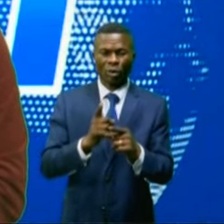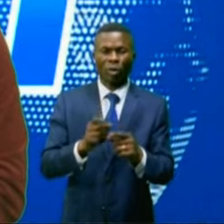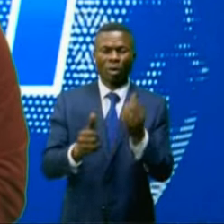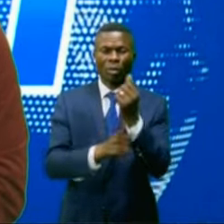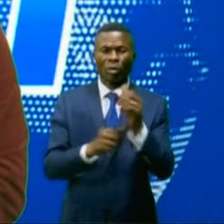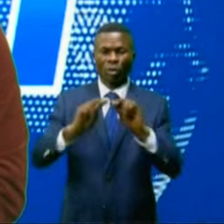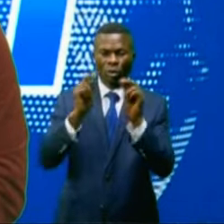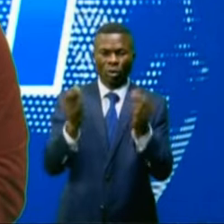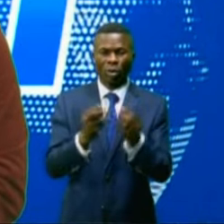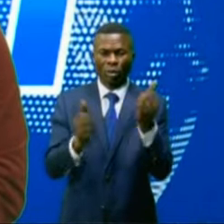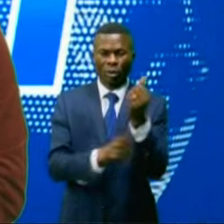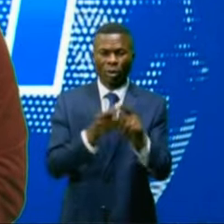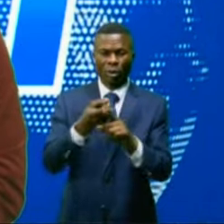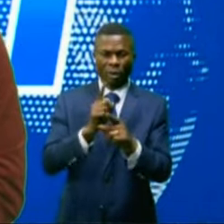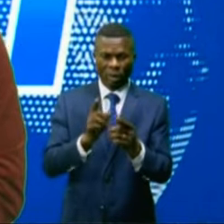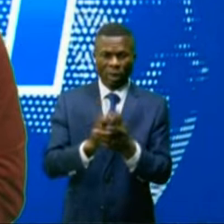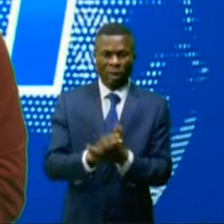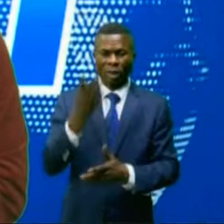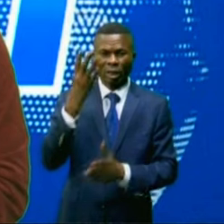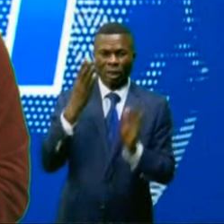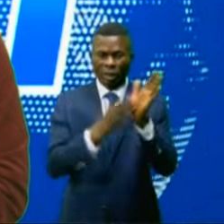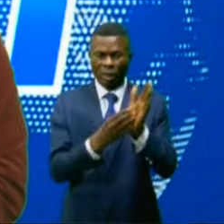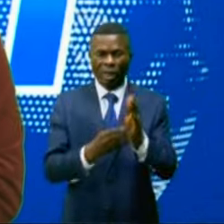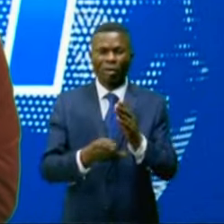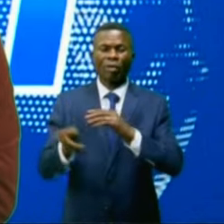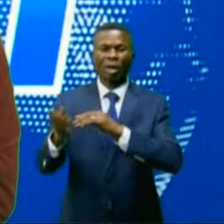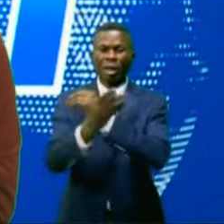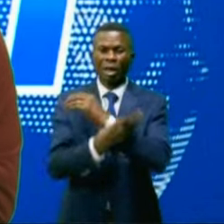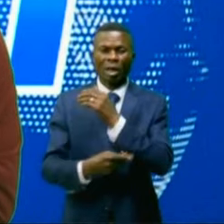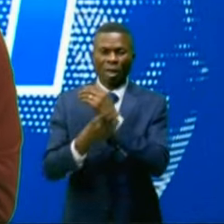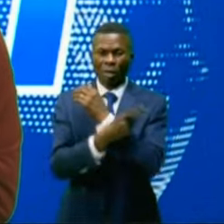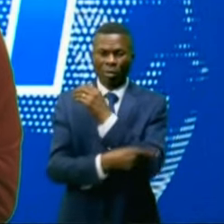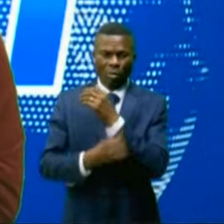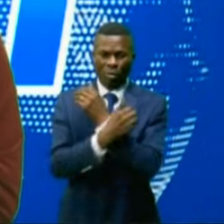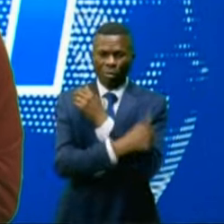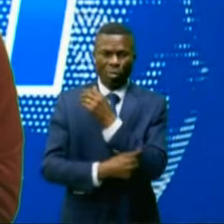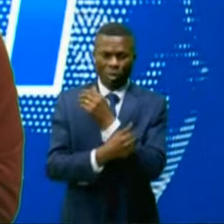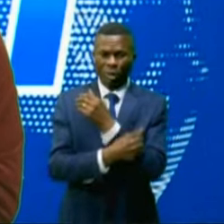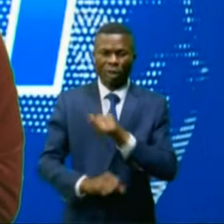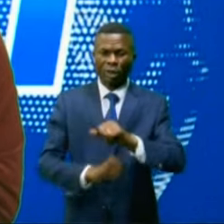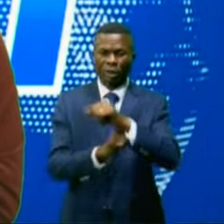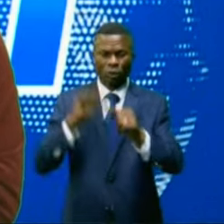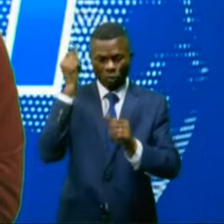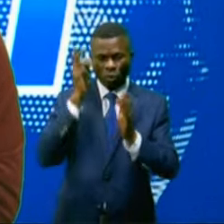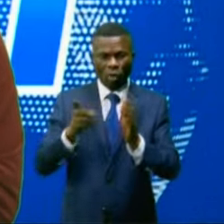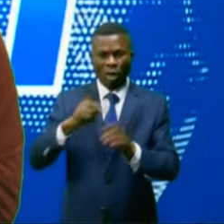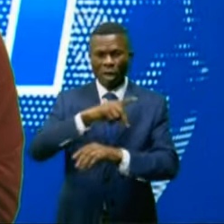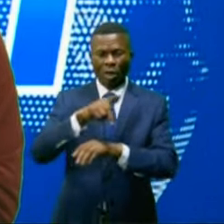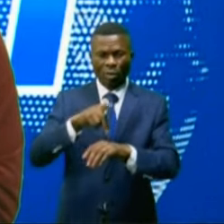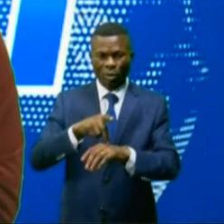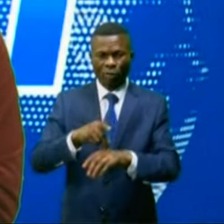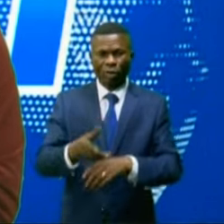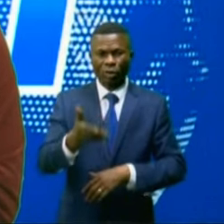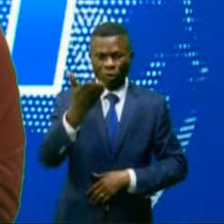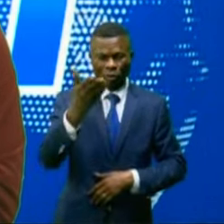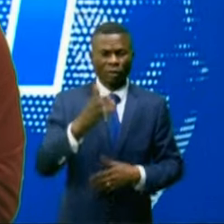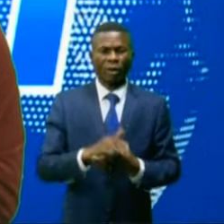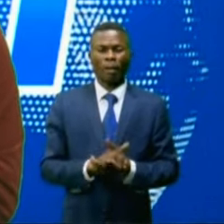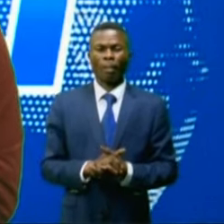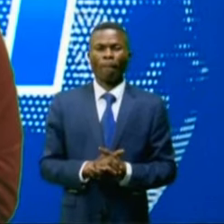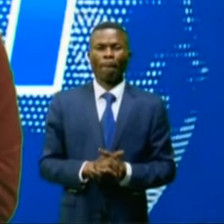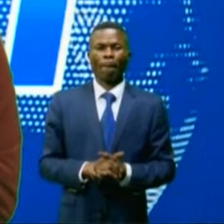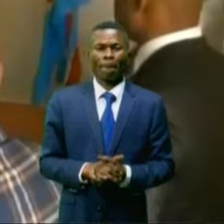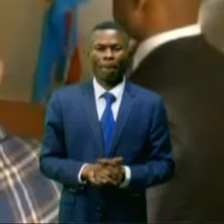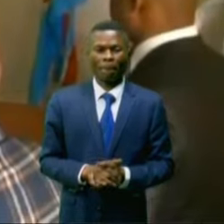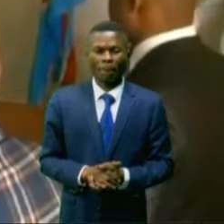une délégation de l'FPI qui soutient le programme d'action du gouvernement provincial. Reportage.